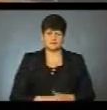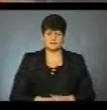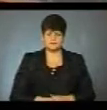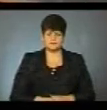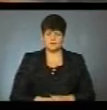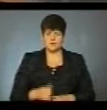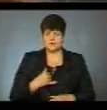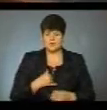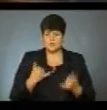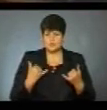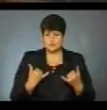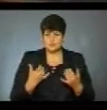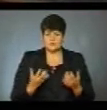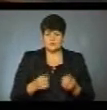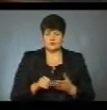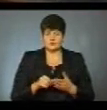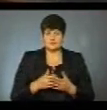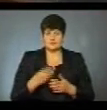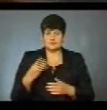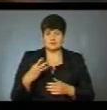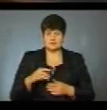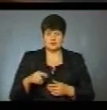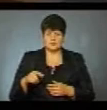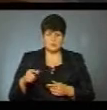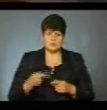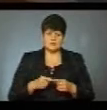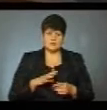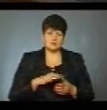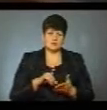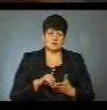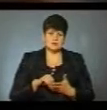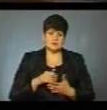У нас сьогодні участь взяло близько 3 десятків людей. Це були представники